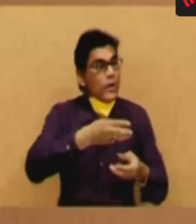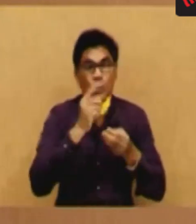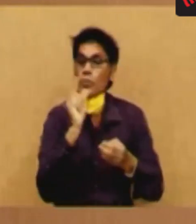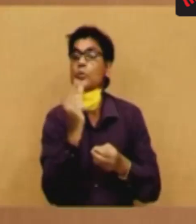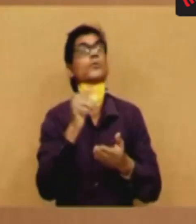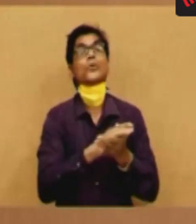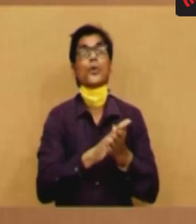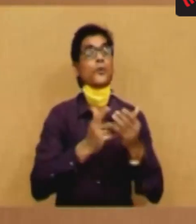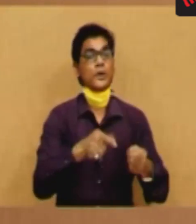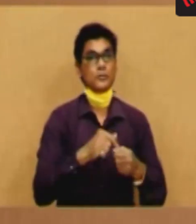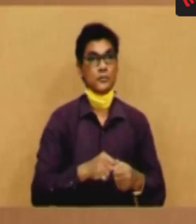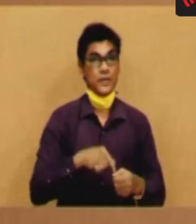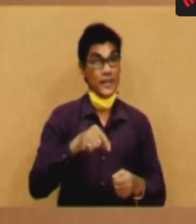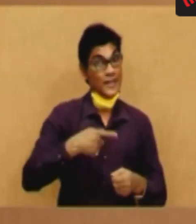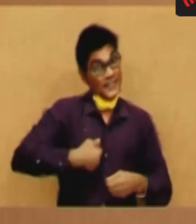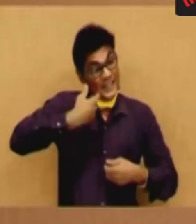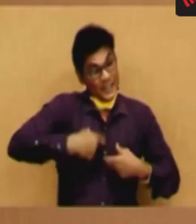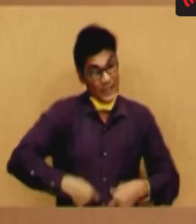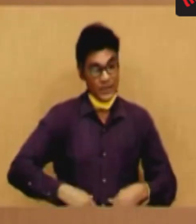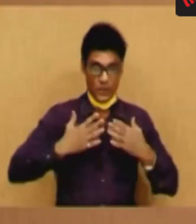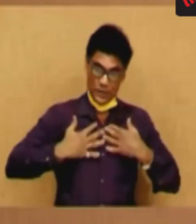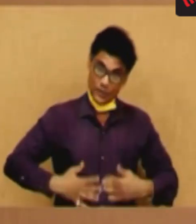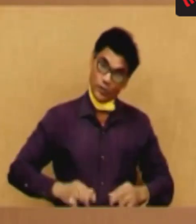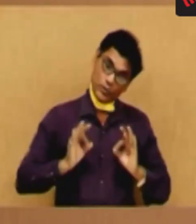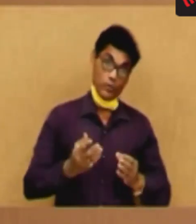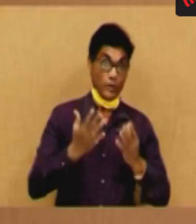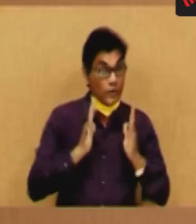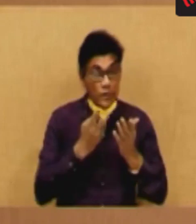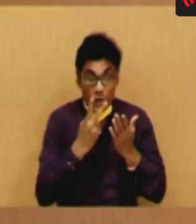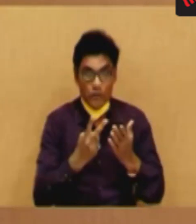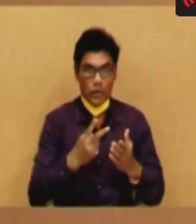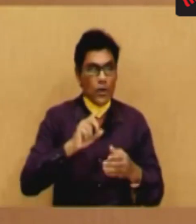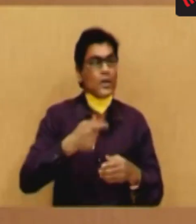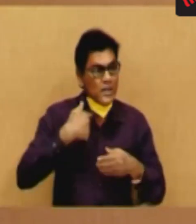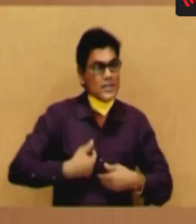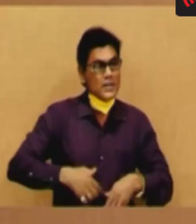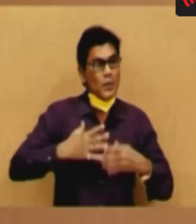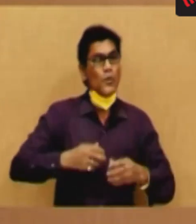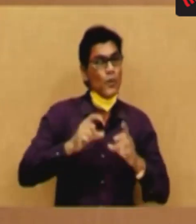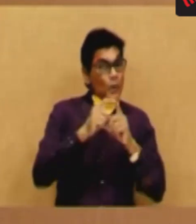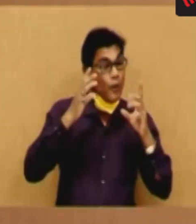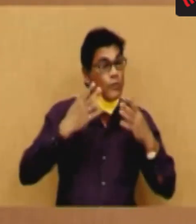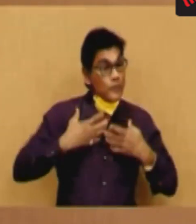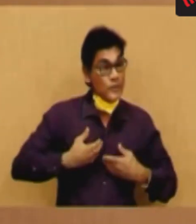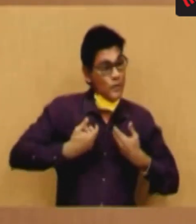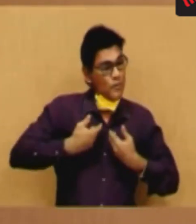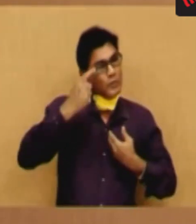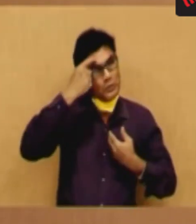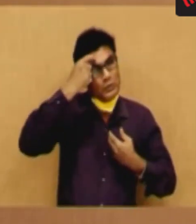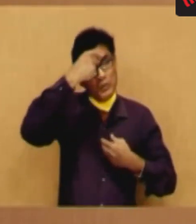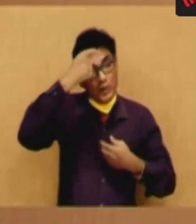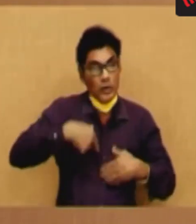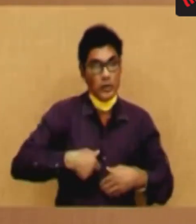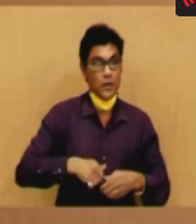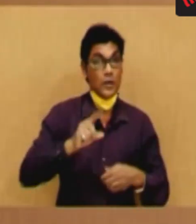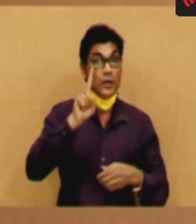सेटा व्यवहार करिबे नाही निजे निजर स्वास्थ्यर तत्वधान करिबे जदि किछि आपणकर असुविधा लागिला ताले निश्चित